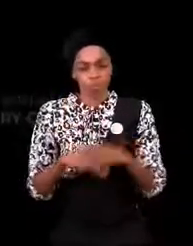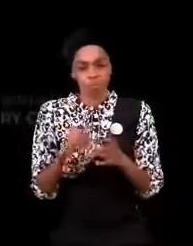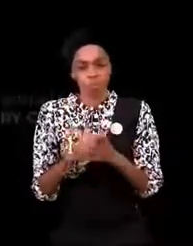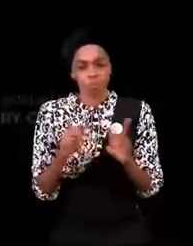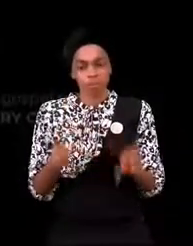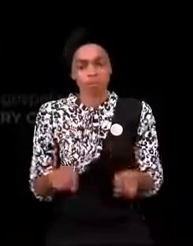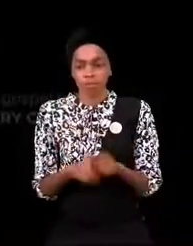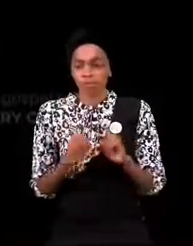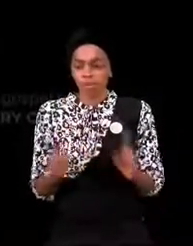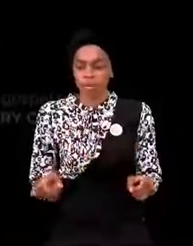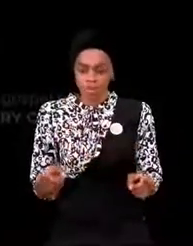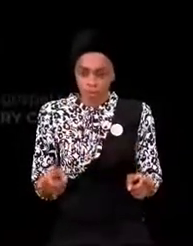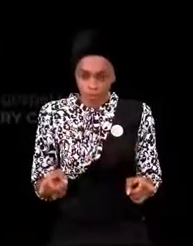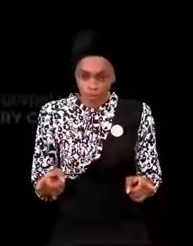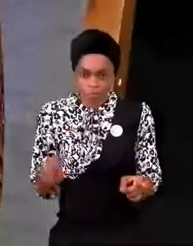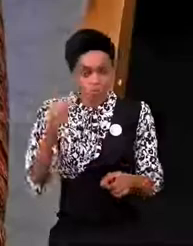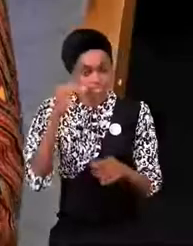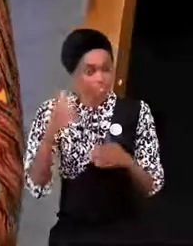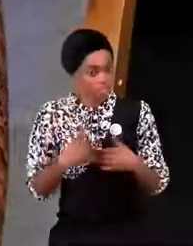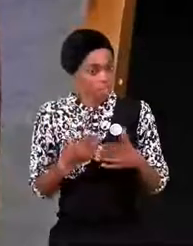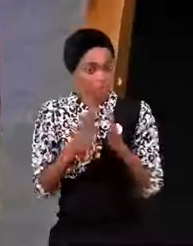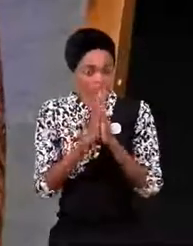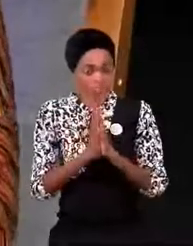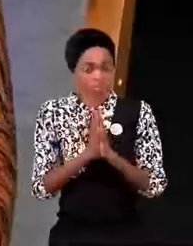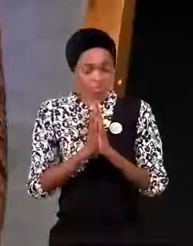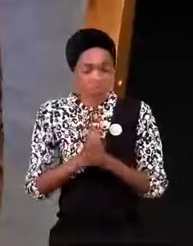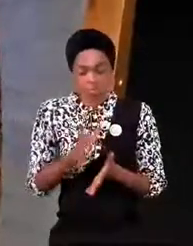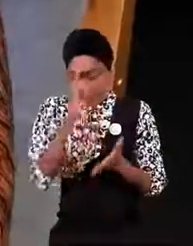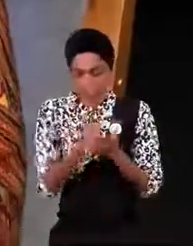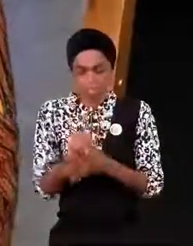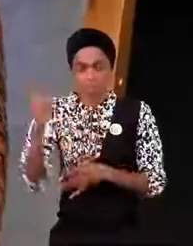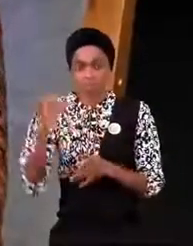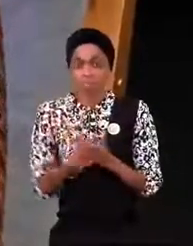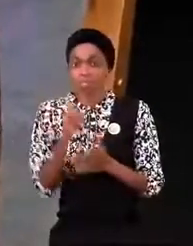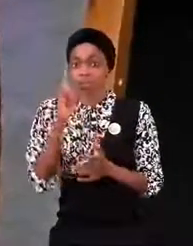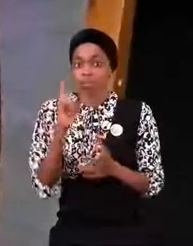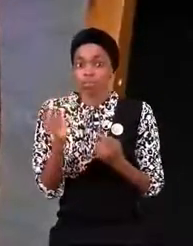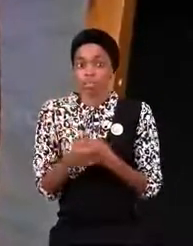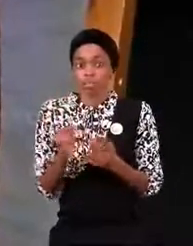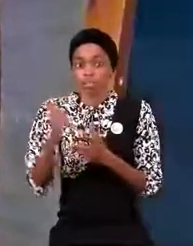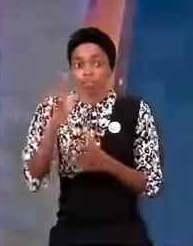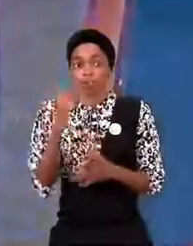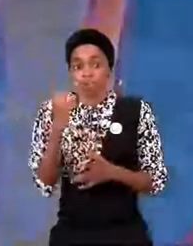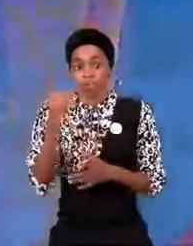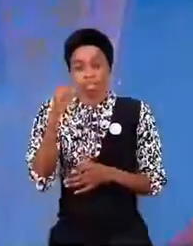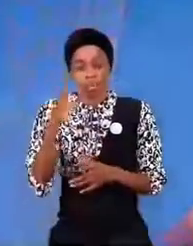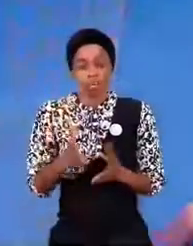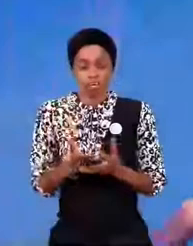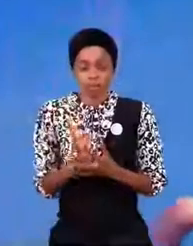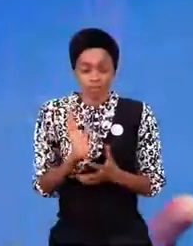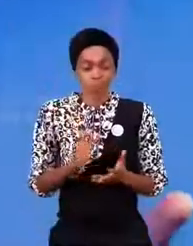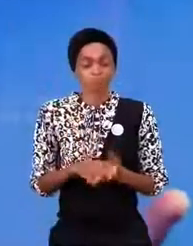priais et je croyais en Dieu qu'un jour, Dieu va me libérer. En décembre 2021, au cours de